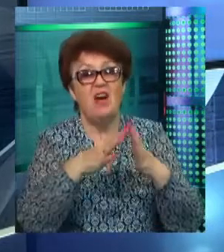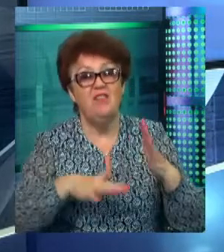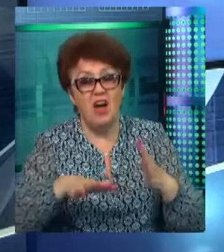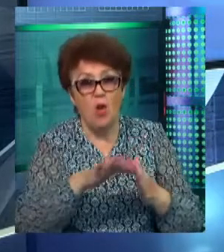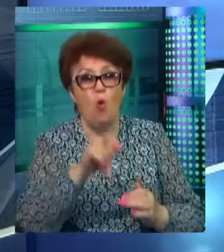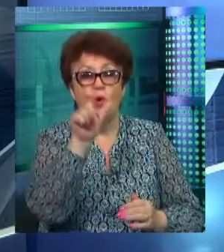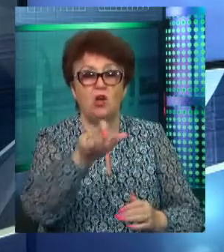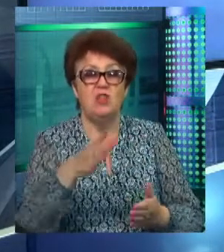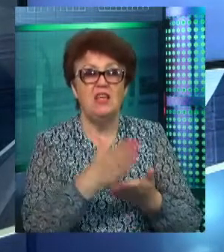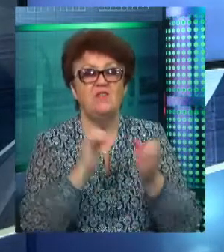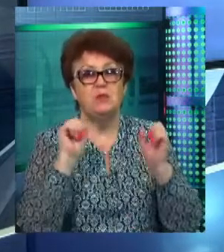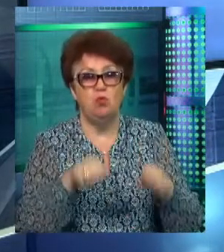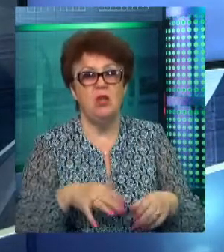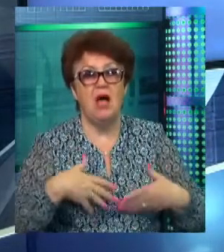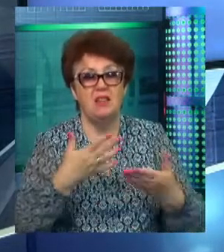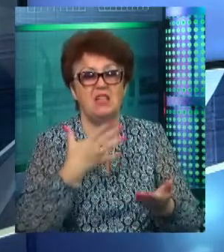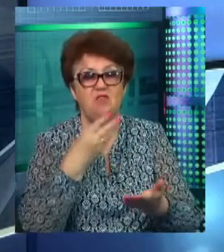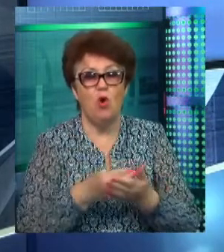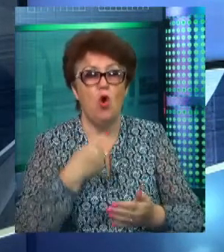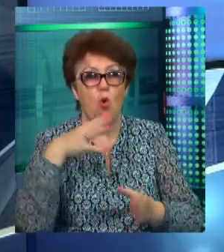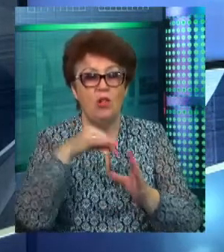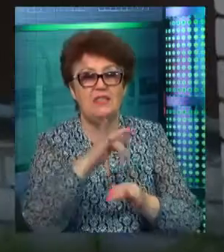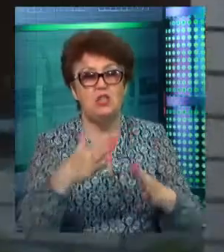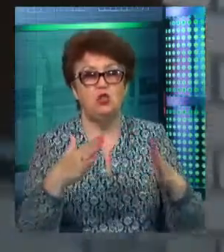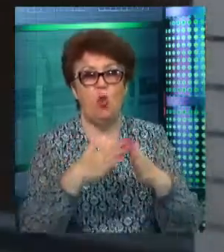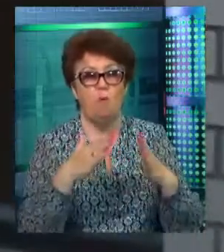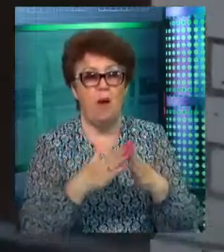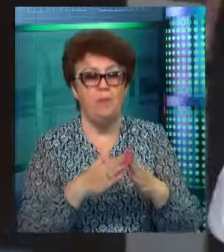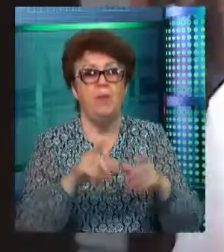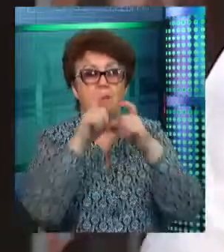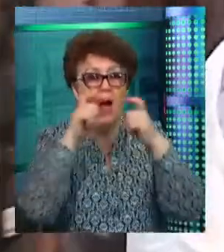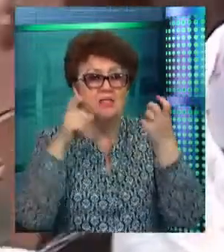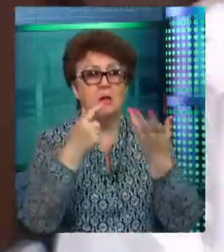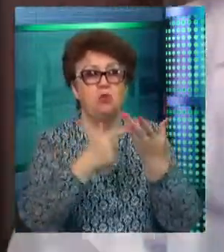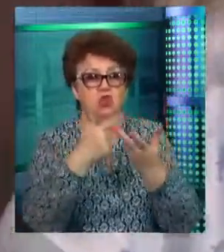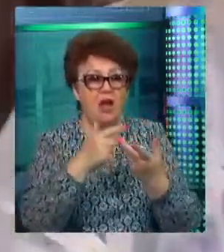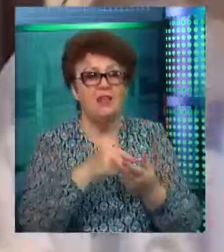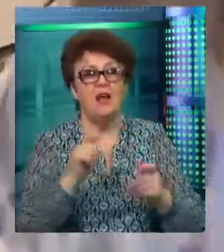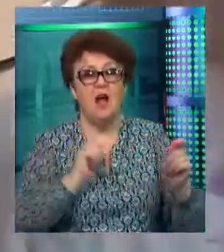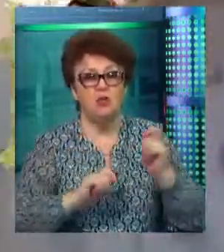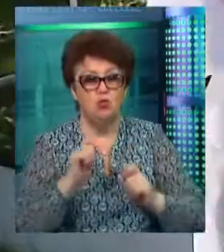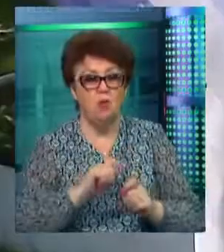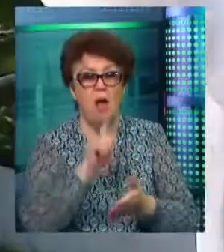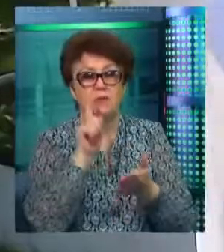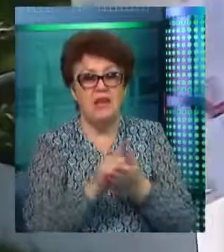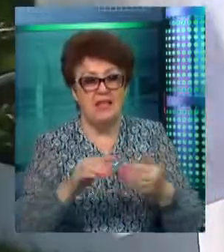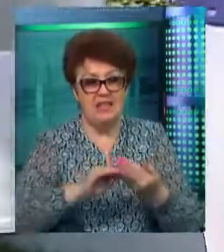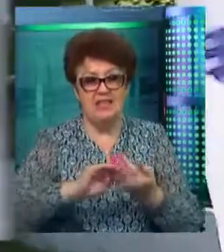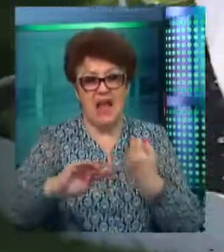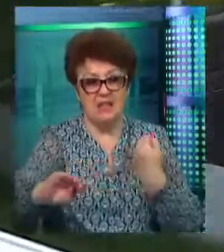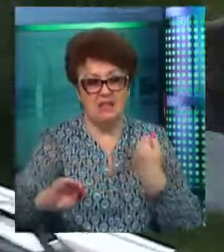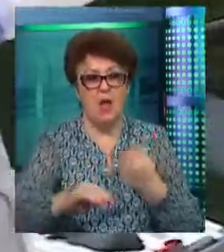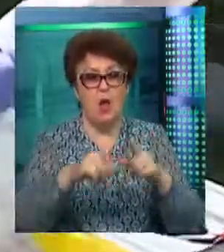граждан есть возможность отдать свой голос и из дома морские перчатки защитные костюмы и обязательно дистанция